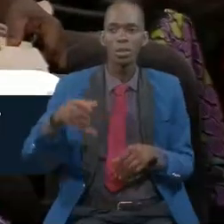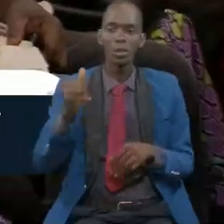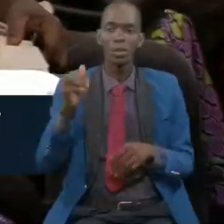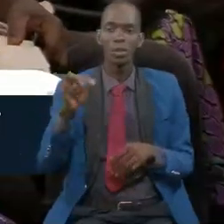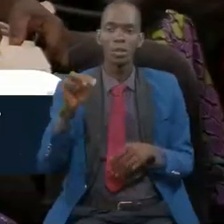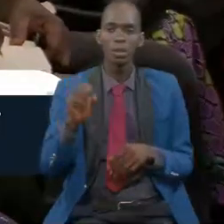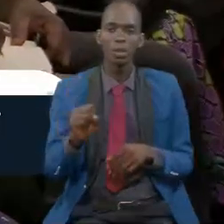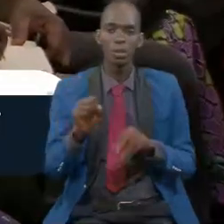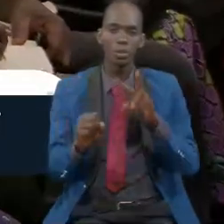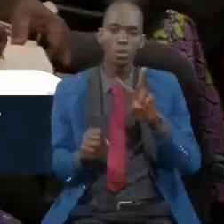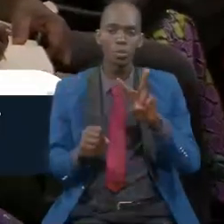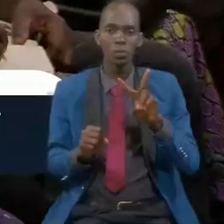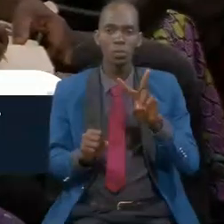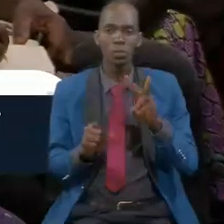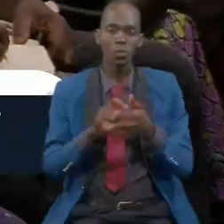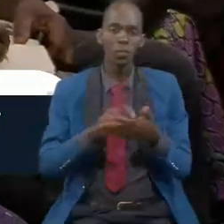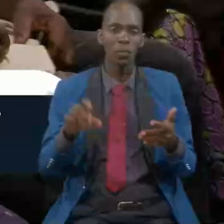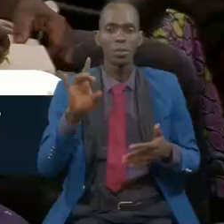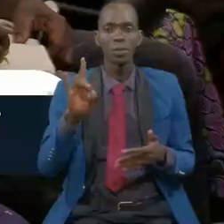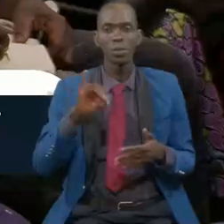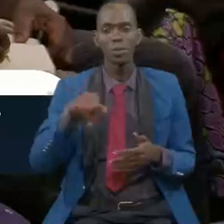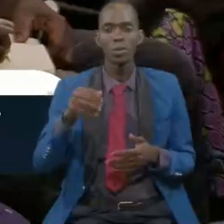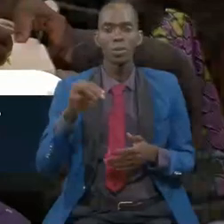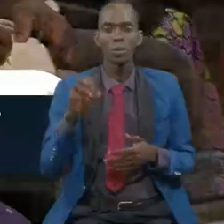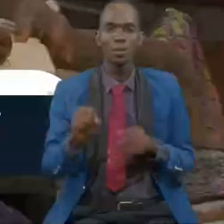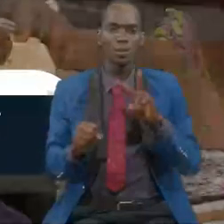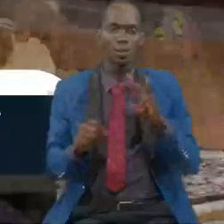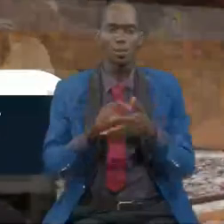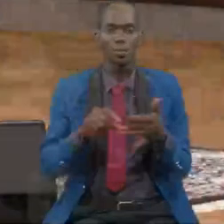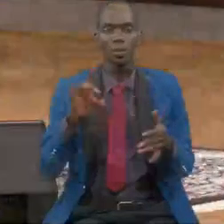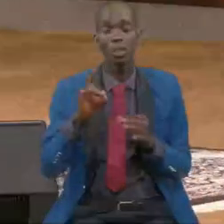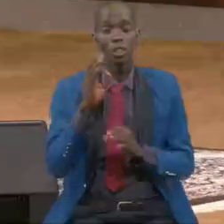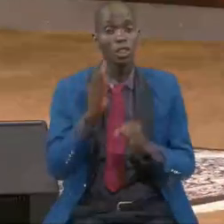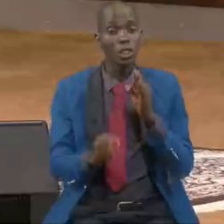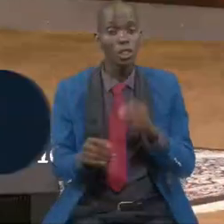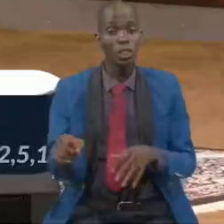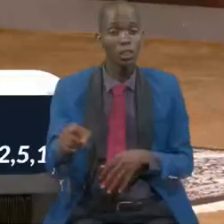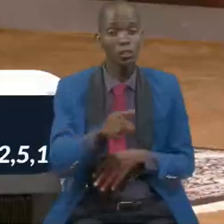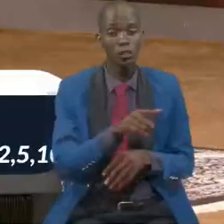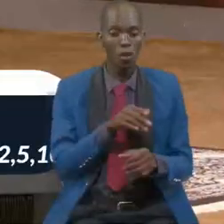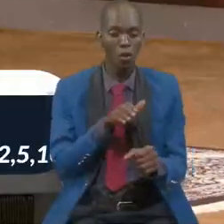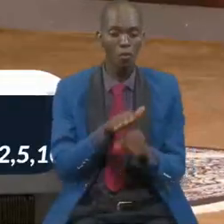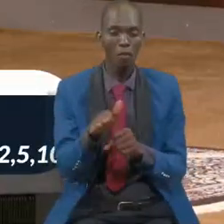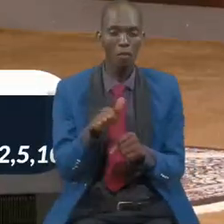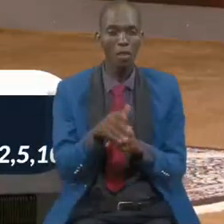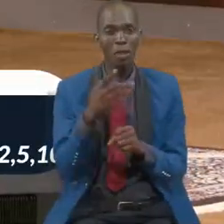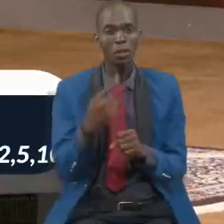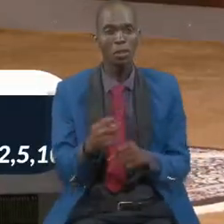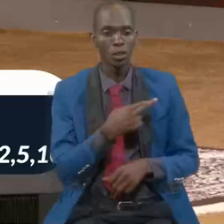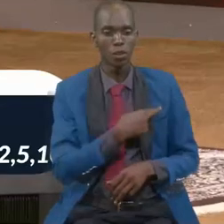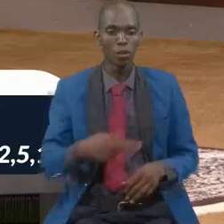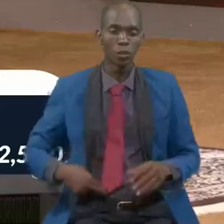à Jacques chapitre 2, verset 8. Si vous accomplissez la loi